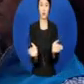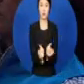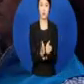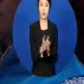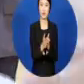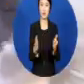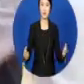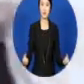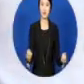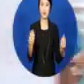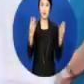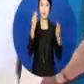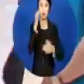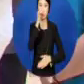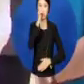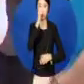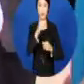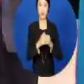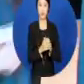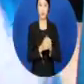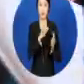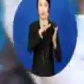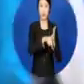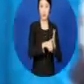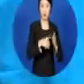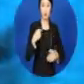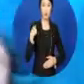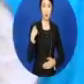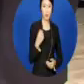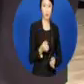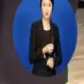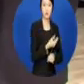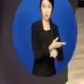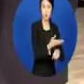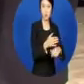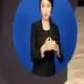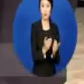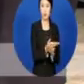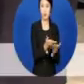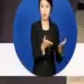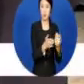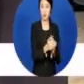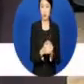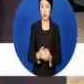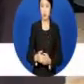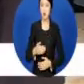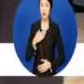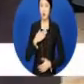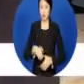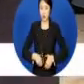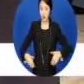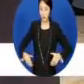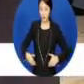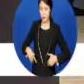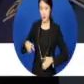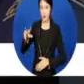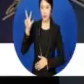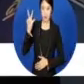가졌습니다. 이날 행사는 유니폼 전달, 자원봉사자 다짐 결의, 축제 개요 설명에